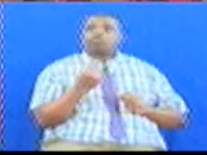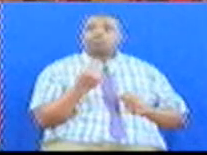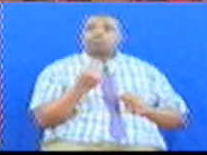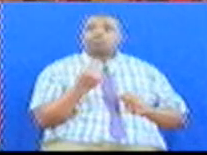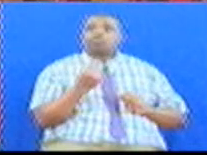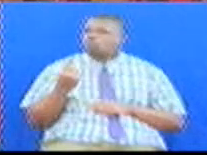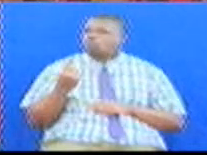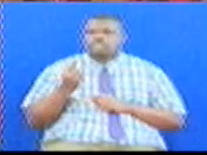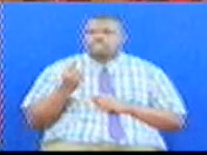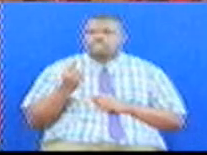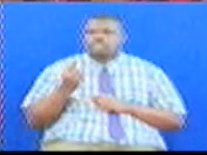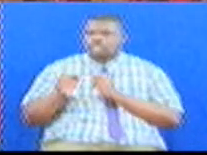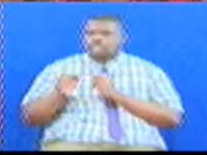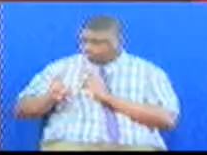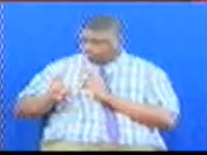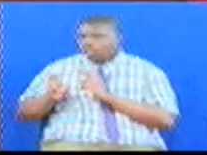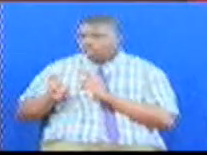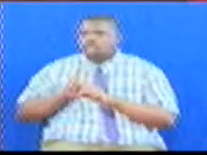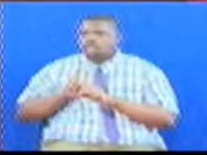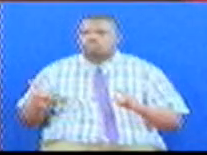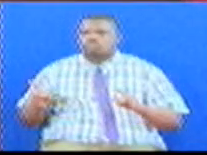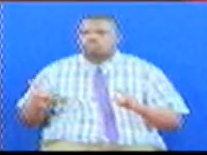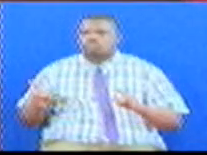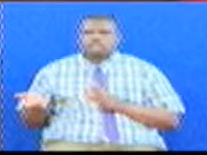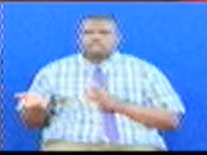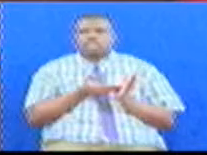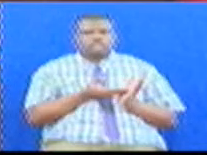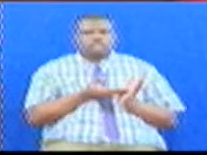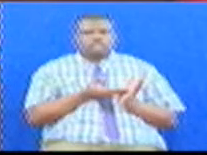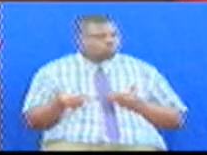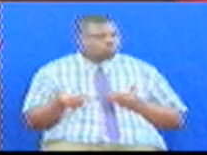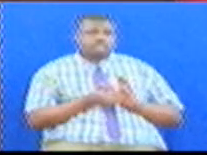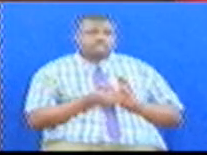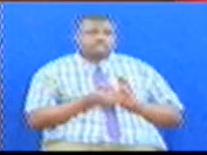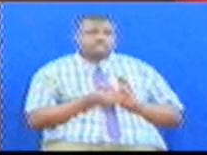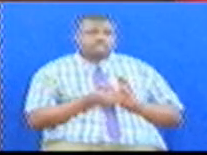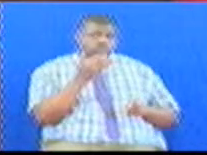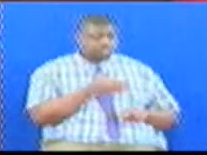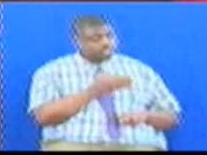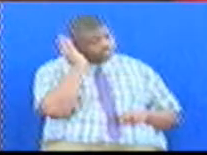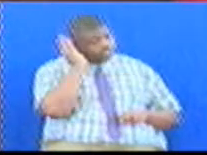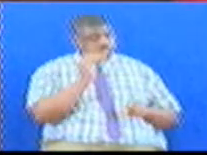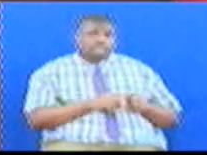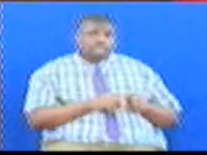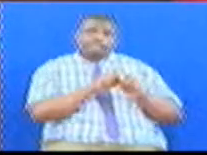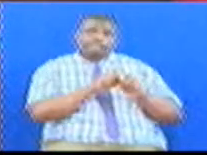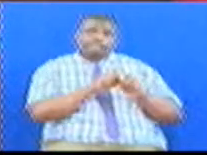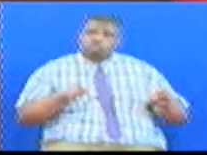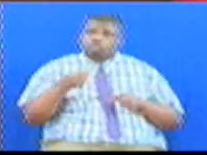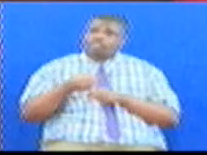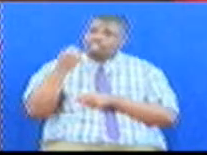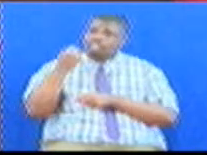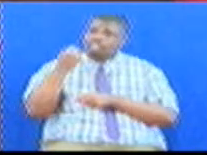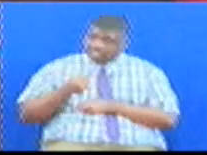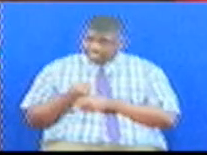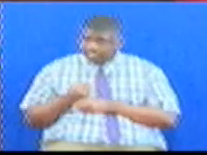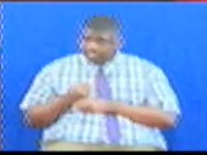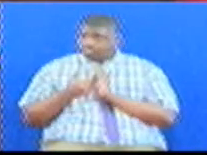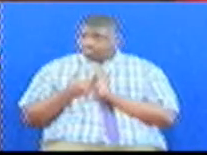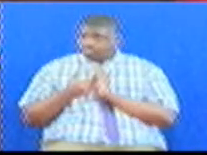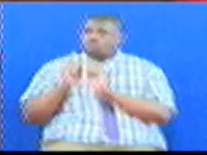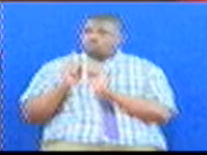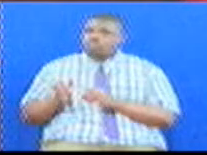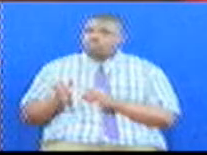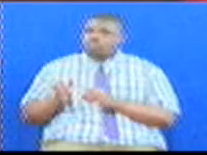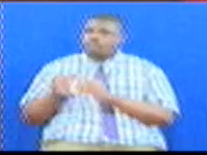ya mjadala na hakikuwasilishwa na Mheshimiwa na Sheria Mkuu wa Serikali katika vifungu ambavyo vimefanyiwa kazi, na kama kingekuepo, kamati ya